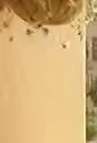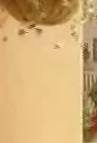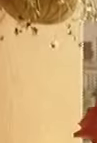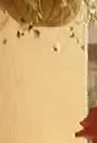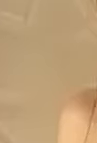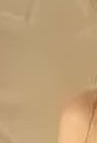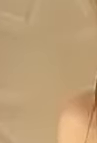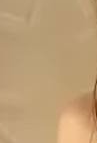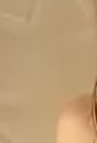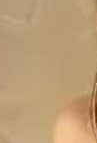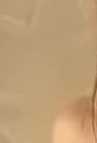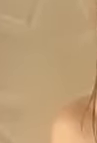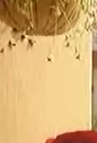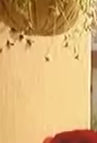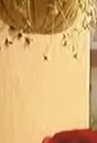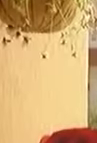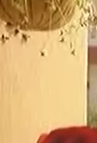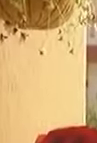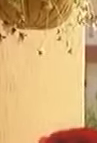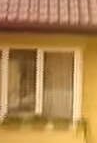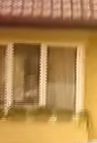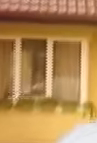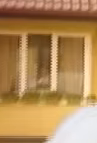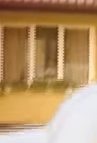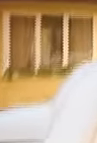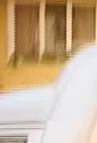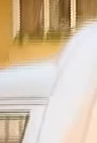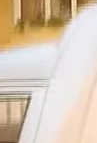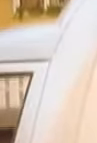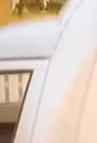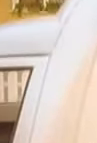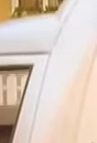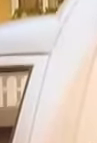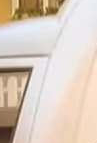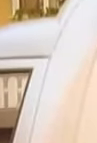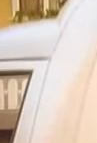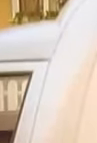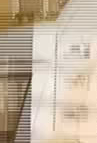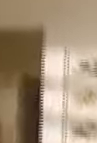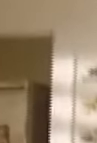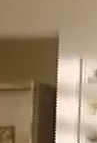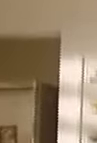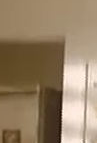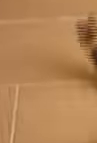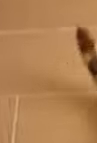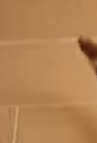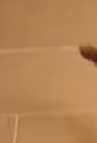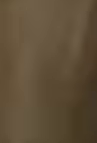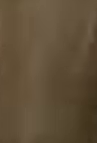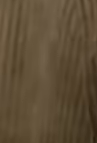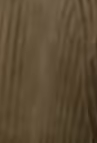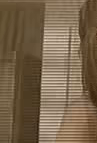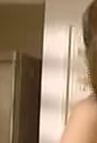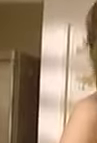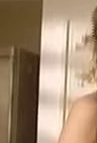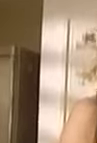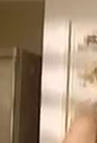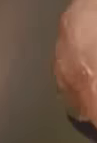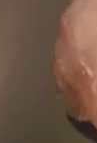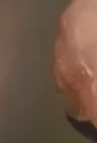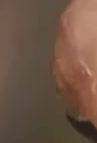Uvek verujem izvanrednom ukusu moje mace, jer ona zna da izabere najbolje. Novi Viskas Supreme, spremljen